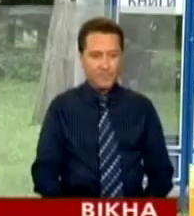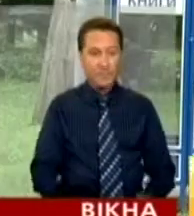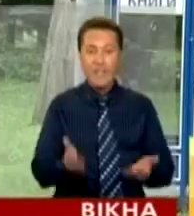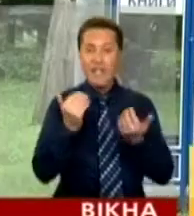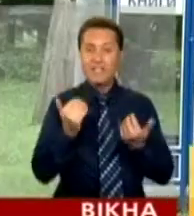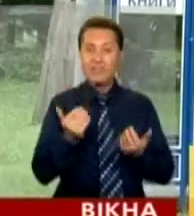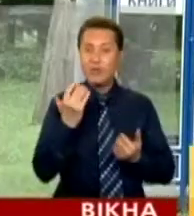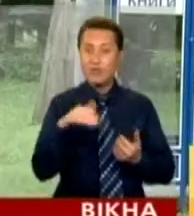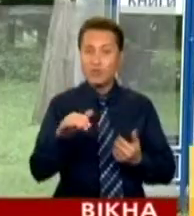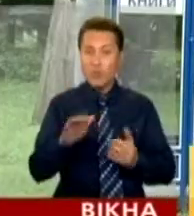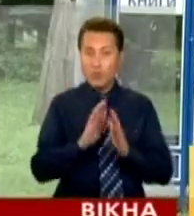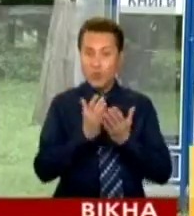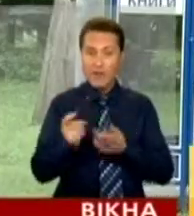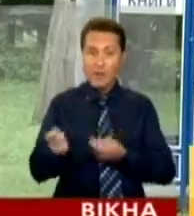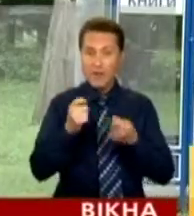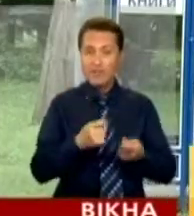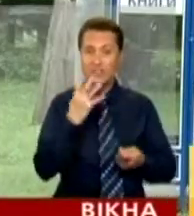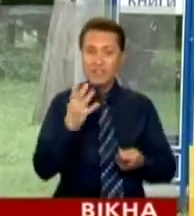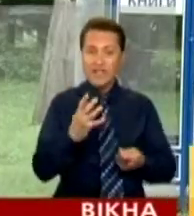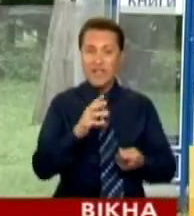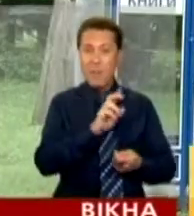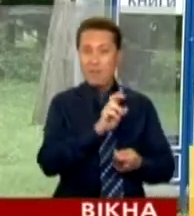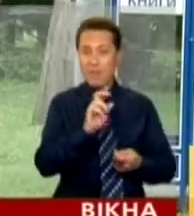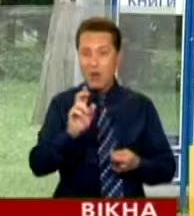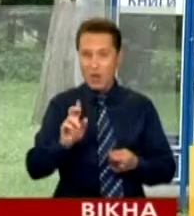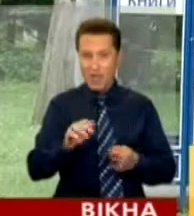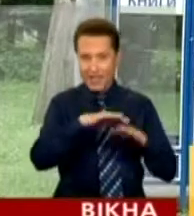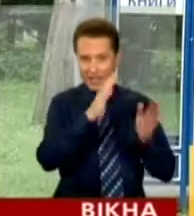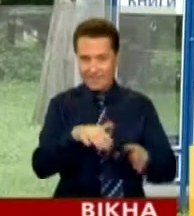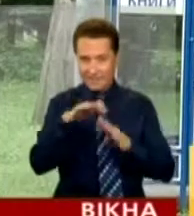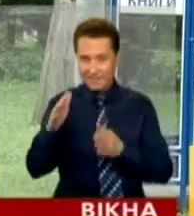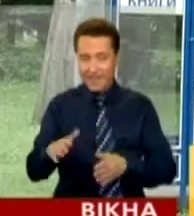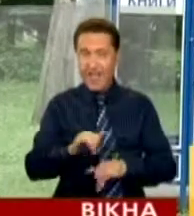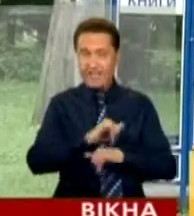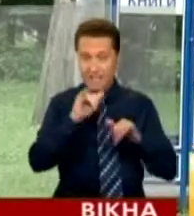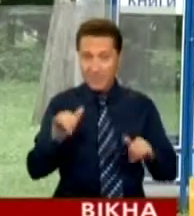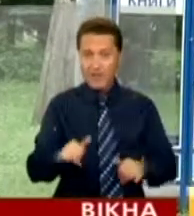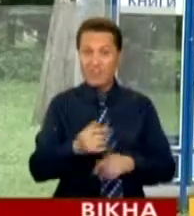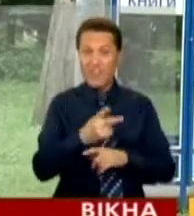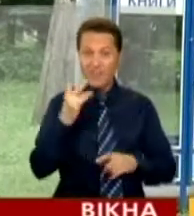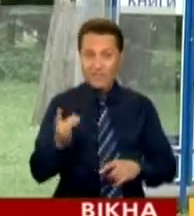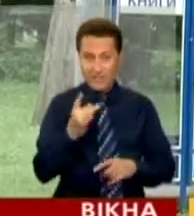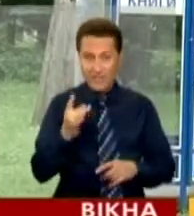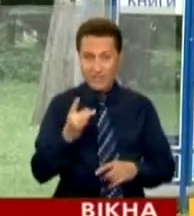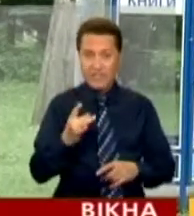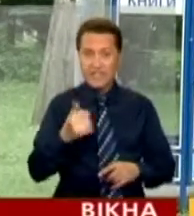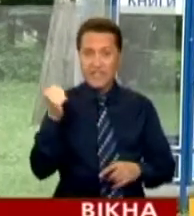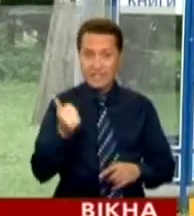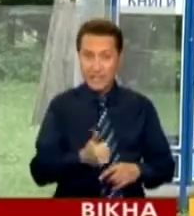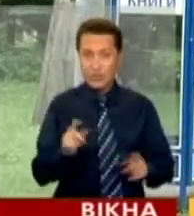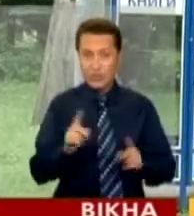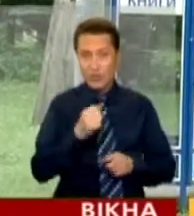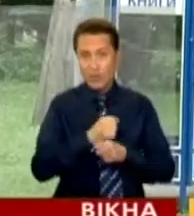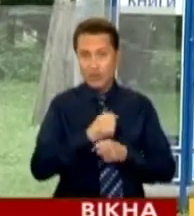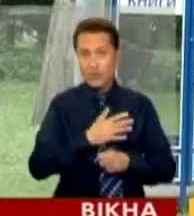Сьогодні сотню книг я привіз у 4 бібліотеки розставити. Тобто бібліотечний фонд збільшився вдвічі тільки за тиждень того, що працюють